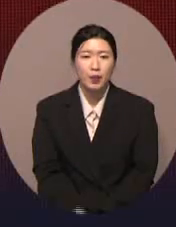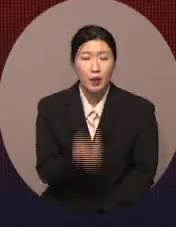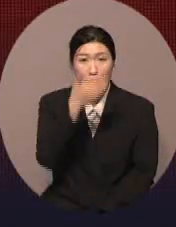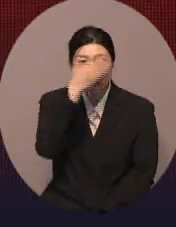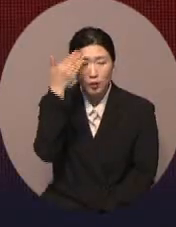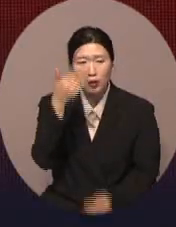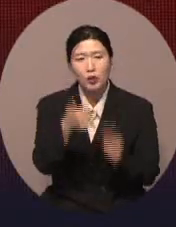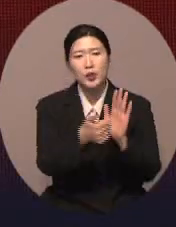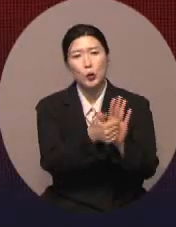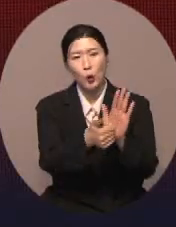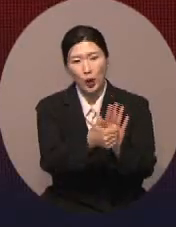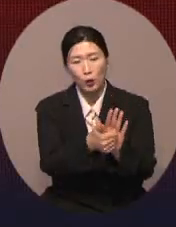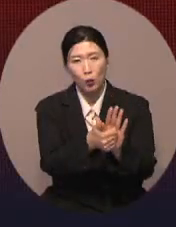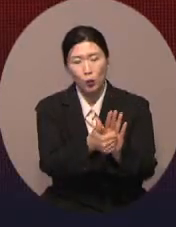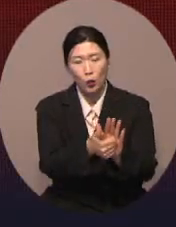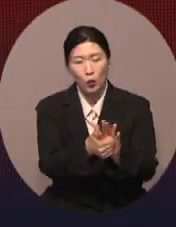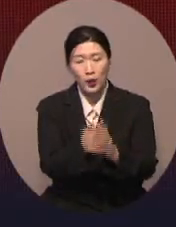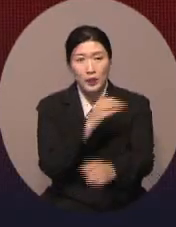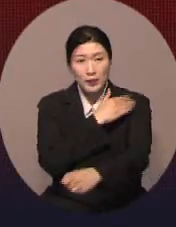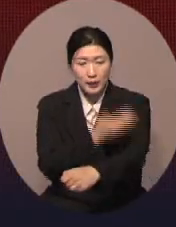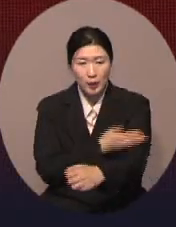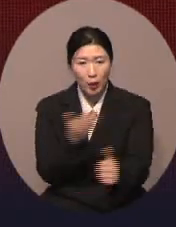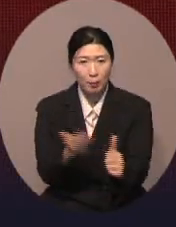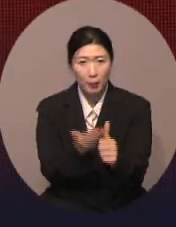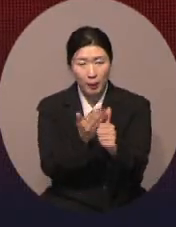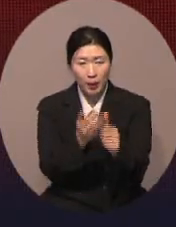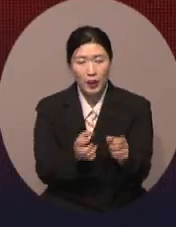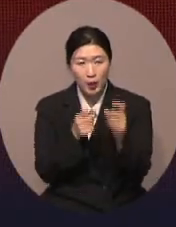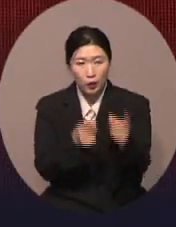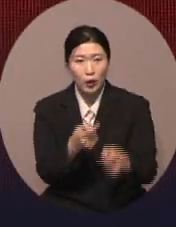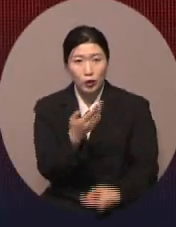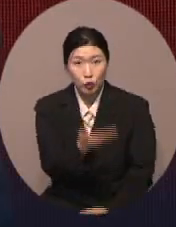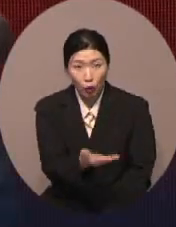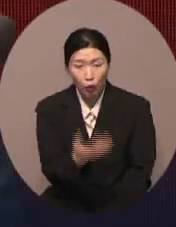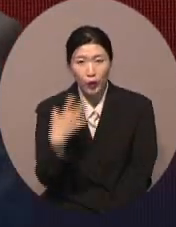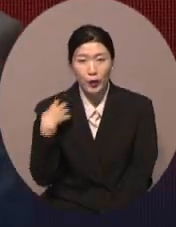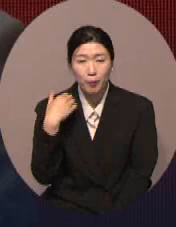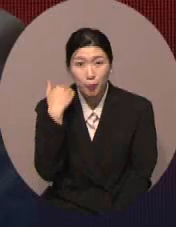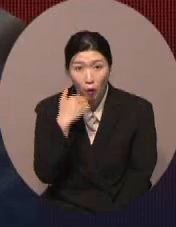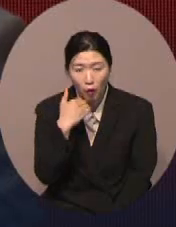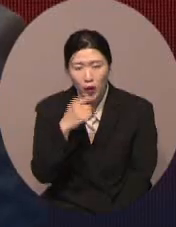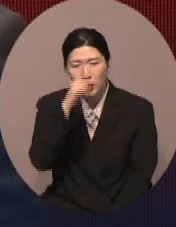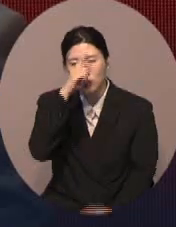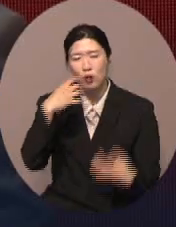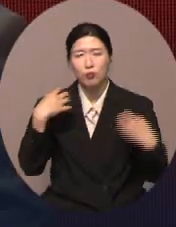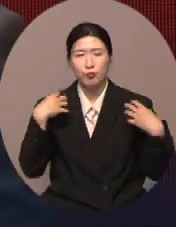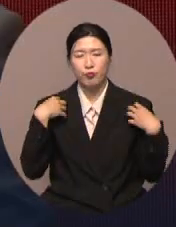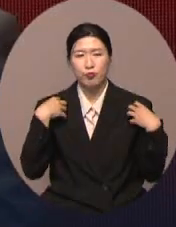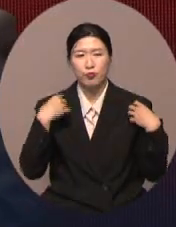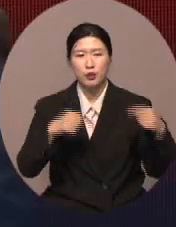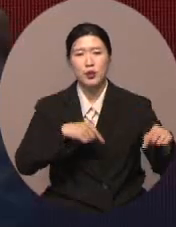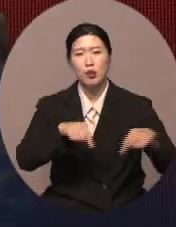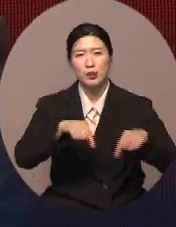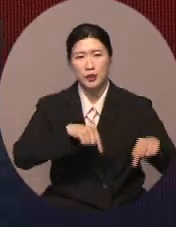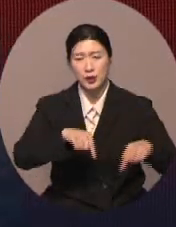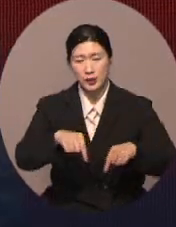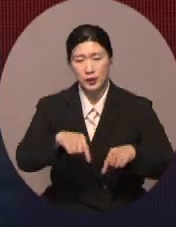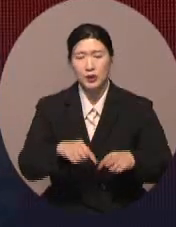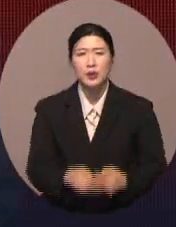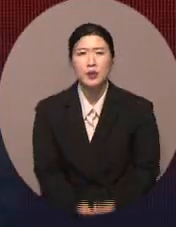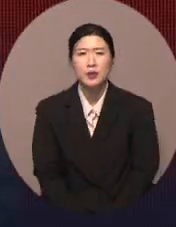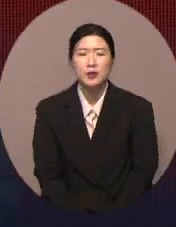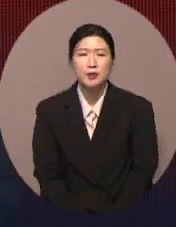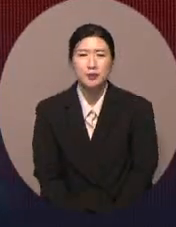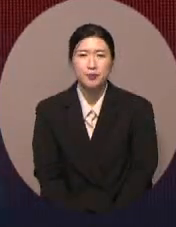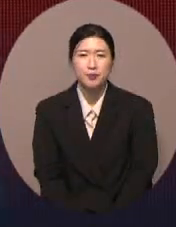있게 뒷받침하고 청년들이 그에 걸맞는 실력을 쌓을 기회를 만들어주는